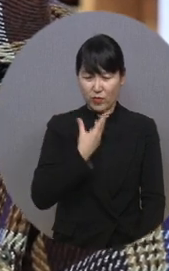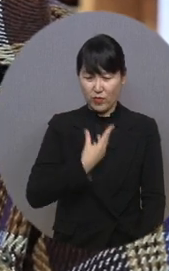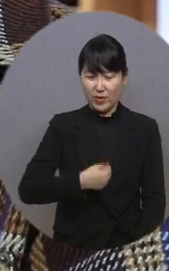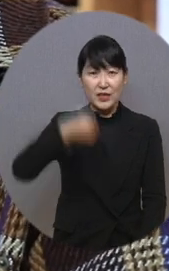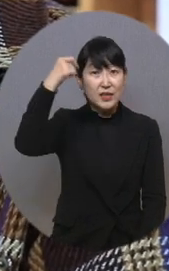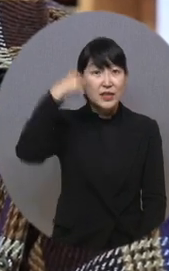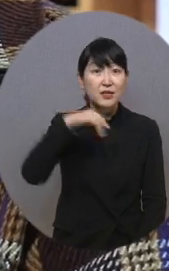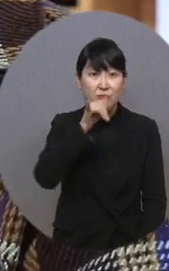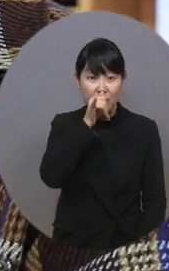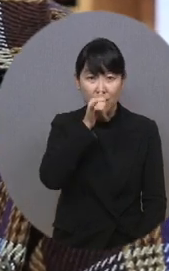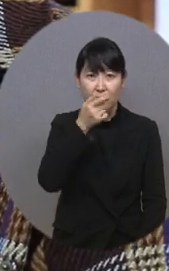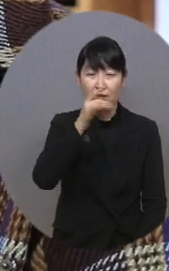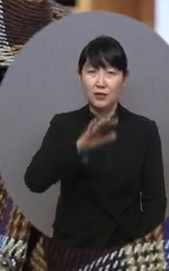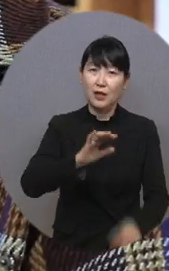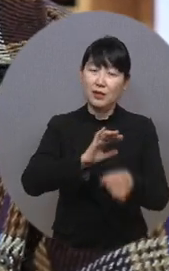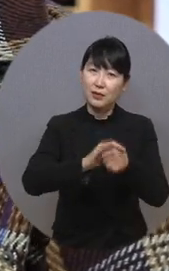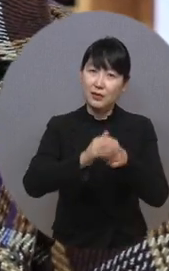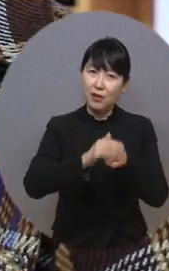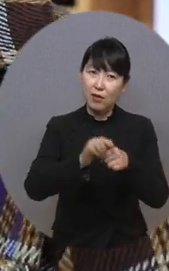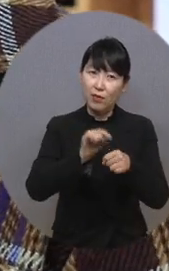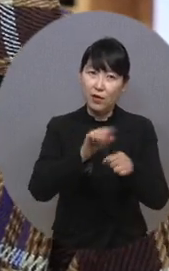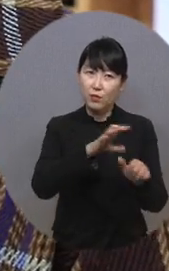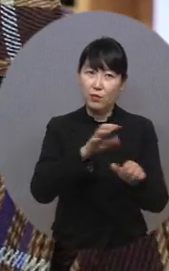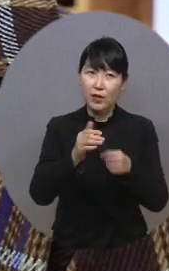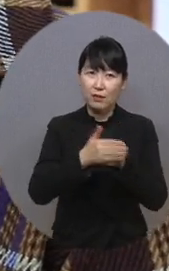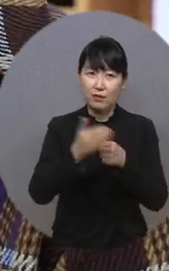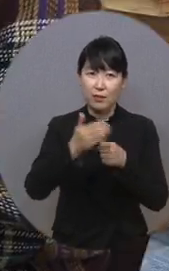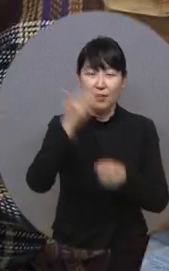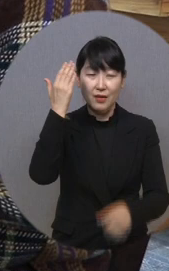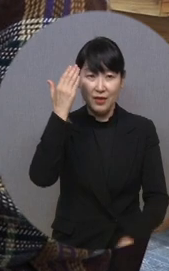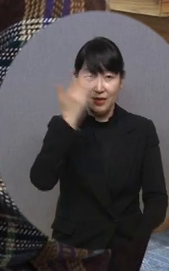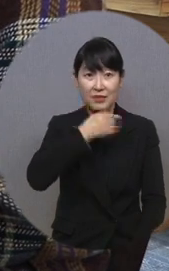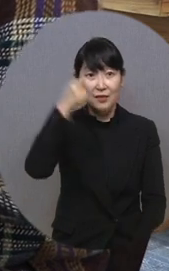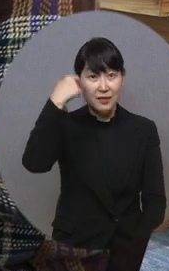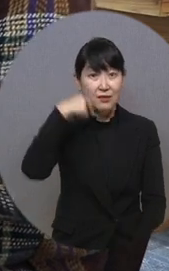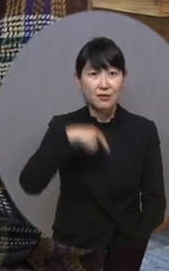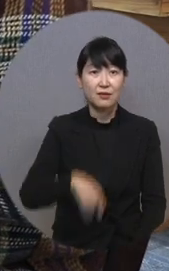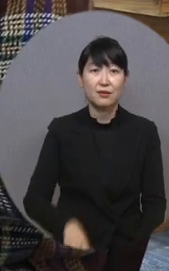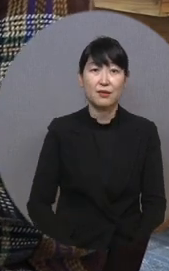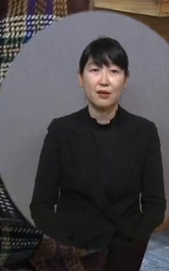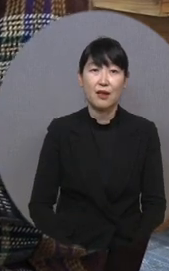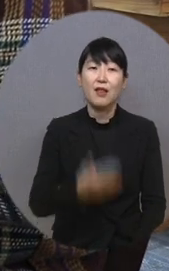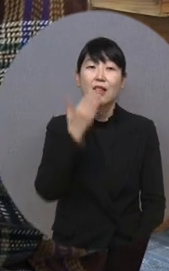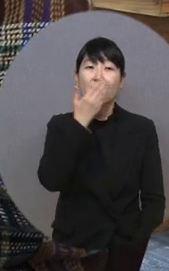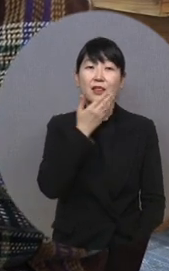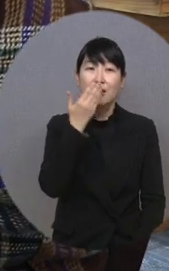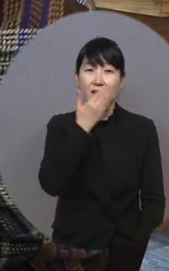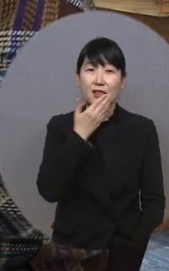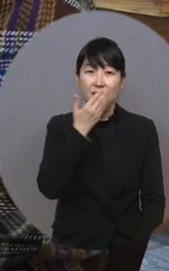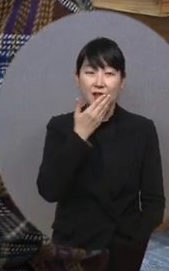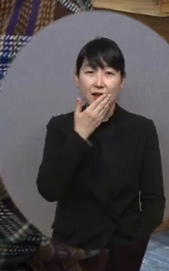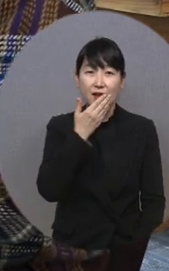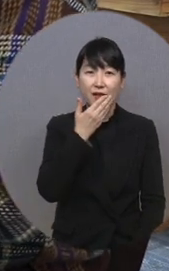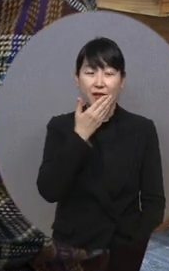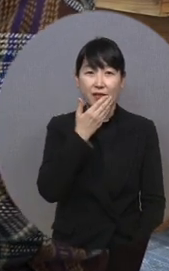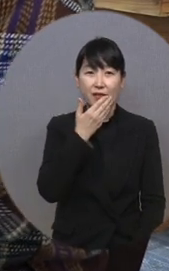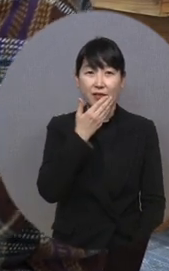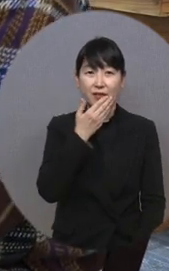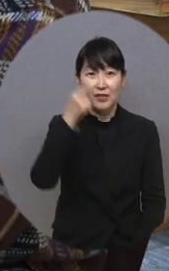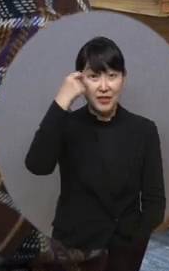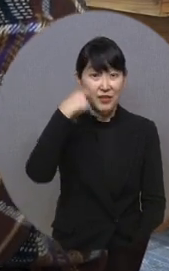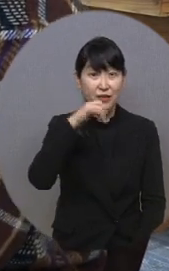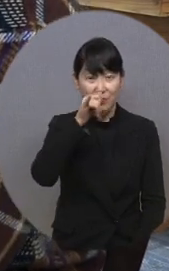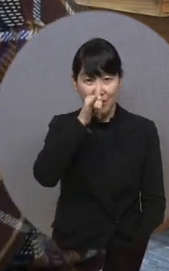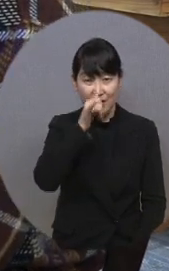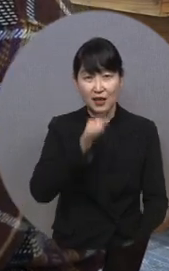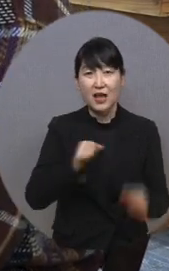좀 사과로 만든 브랜디는 좀 깔끔한 맛이 있네요. 조금 더 달콤하게 당도가 남은 아이스 와인. 네.